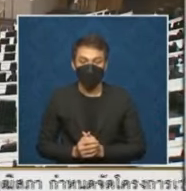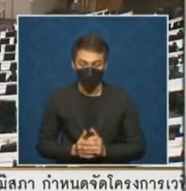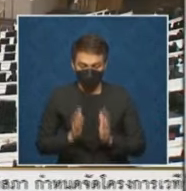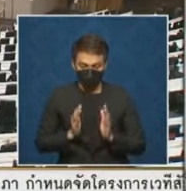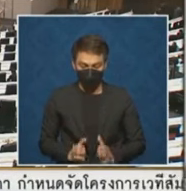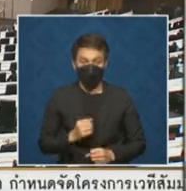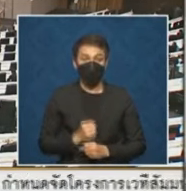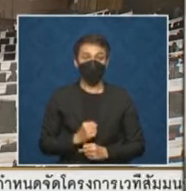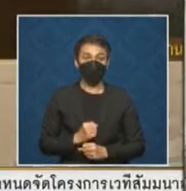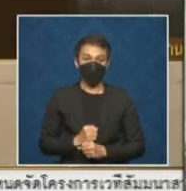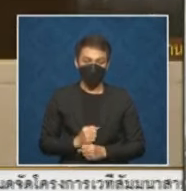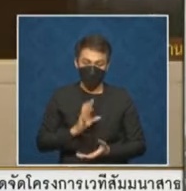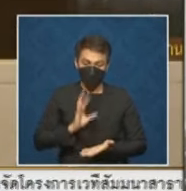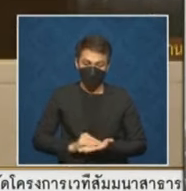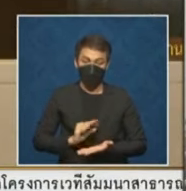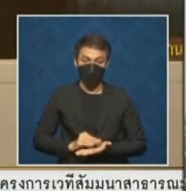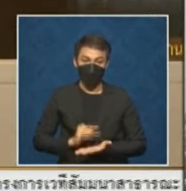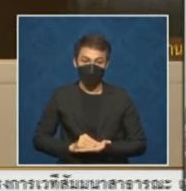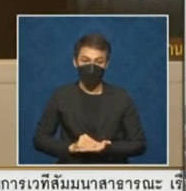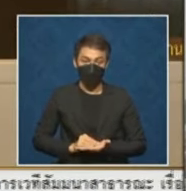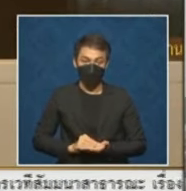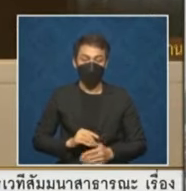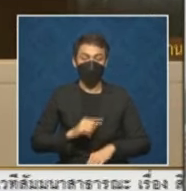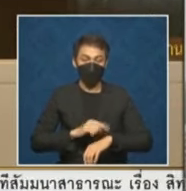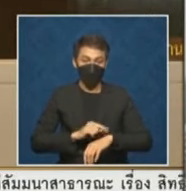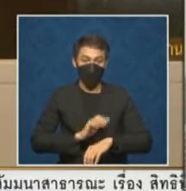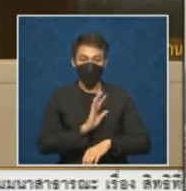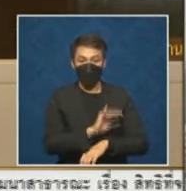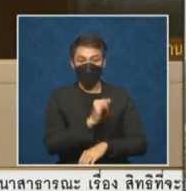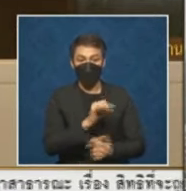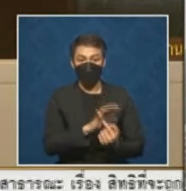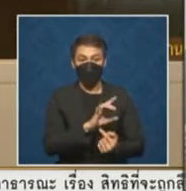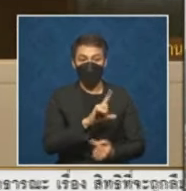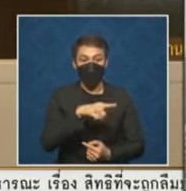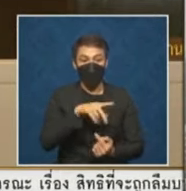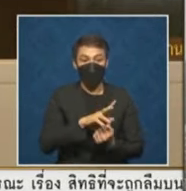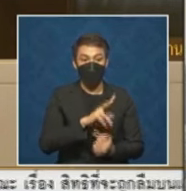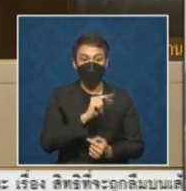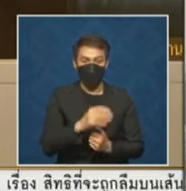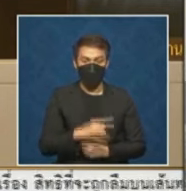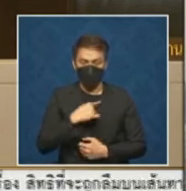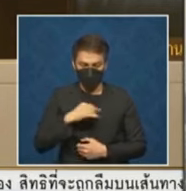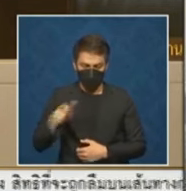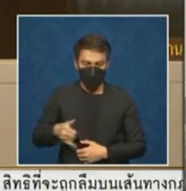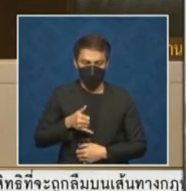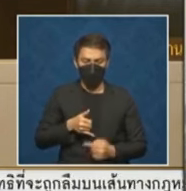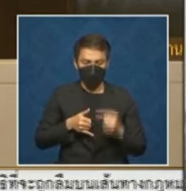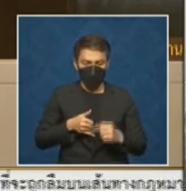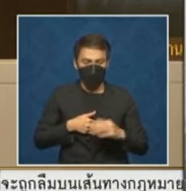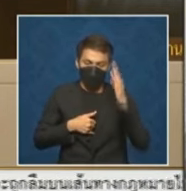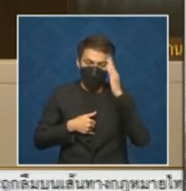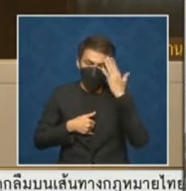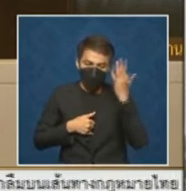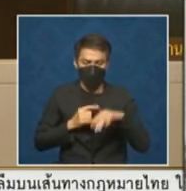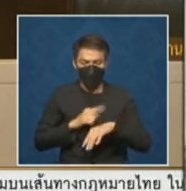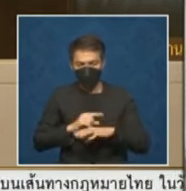หรือเปล่าตอนนี้หัวหน้าพรรคประชาธิปัตย ์ พรรคภูมิใจไทยบอกว่าชัวร์แต่ตอนโห